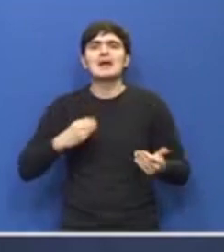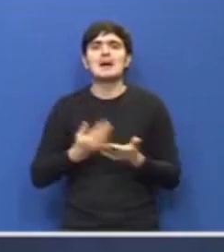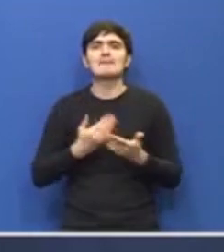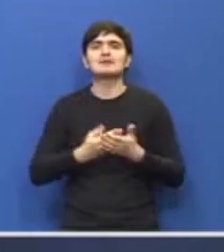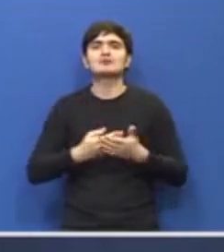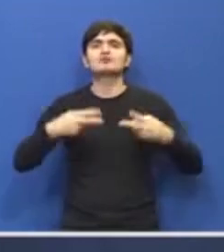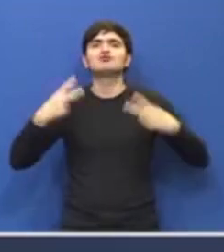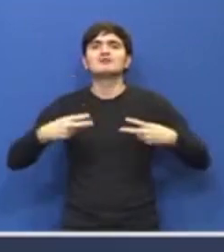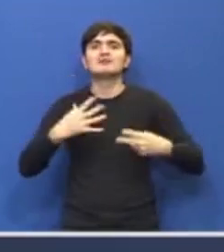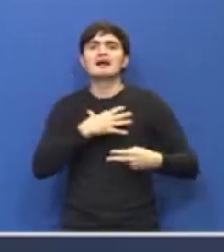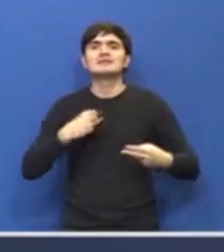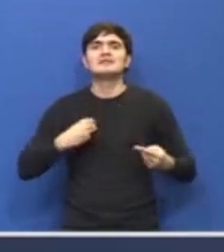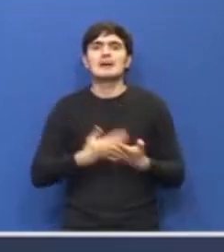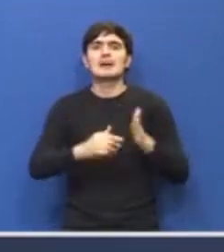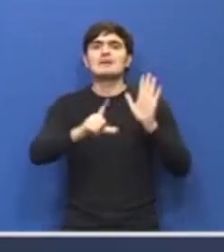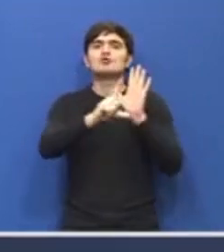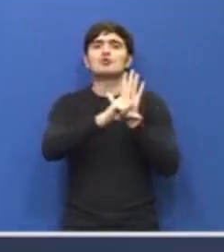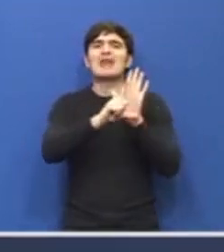vă stau la dispoziție.